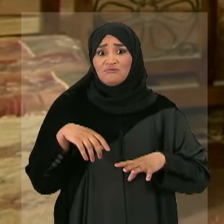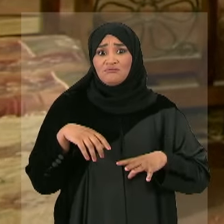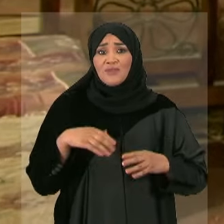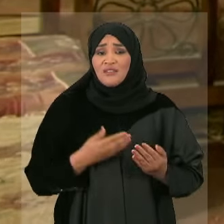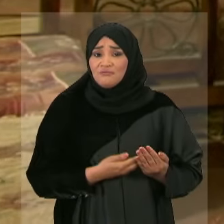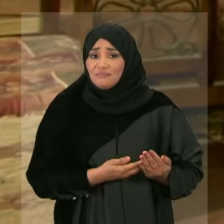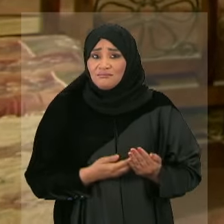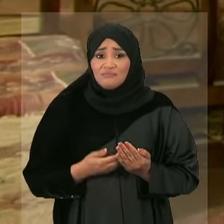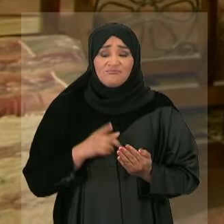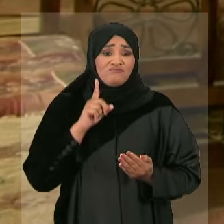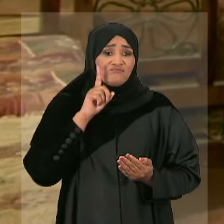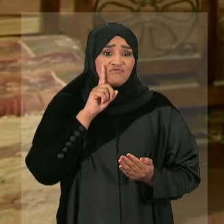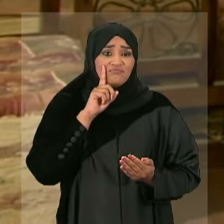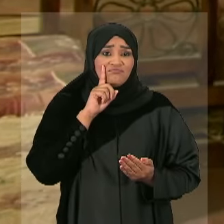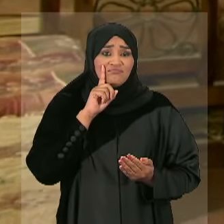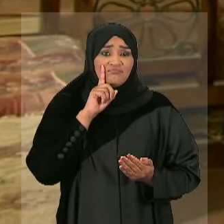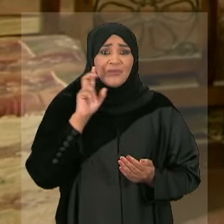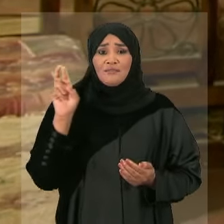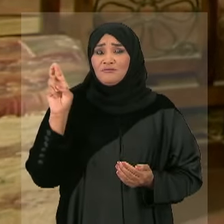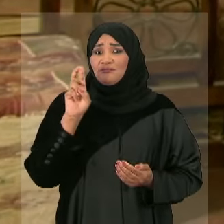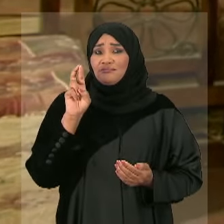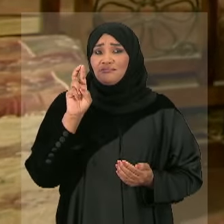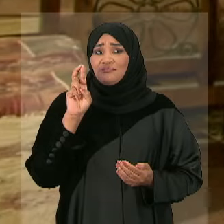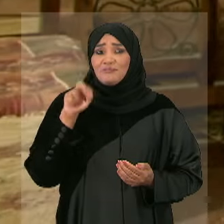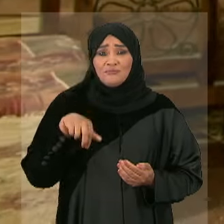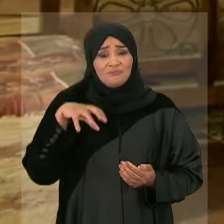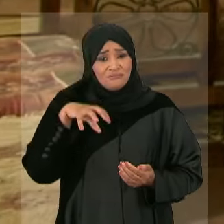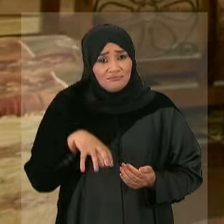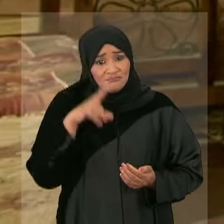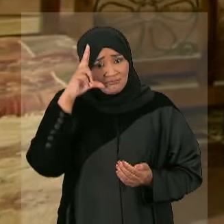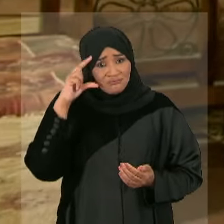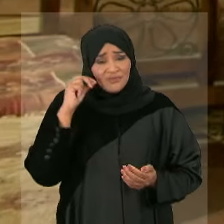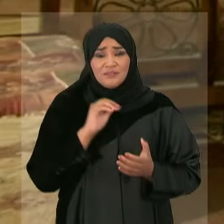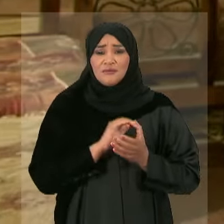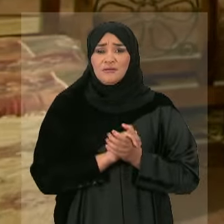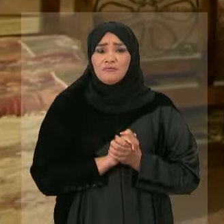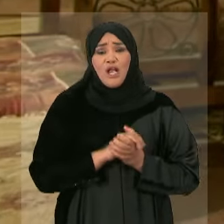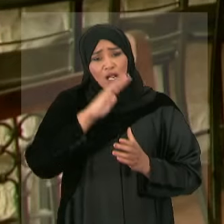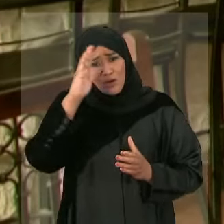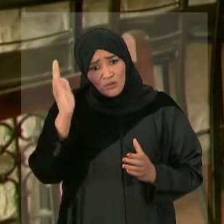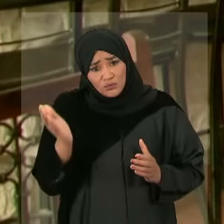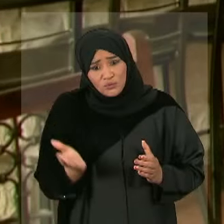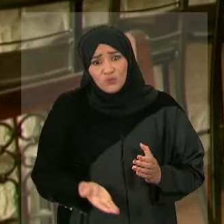بن مريم، فمن هذا المنطلق بشعر أنه بلد السلام، بلد عيسى بن مريم رسول السلام.